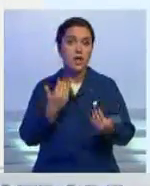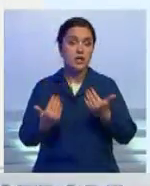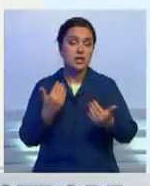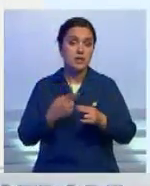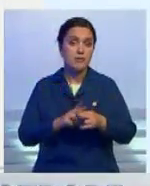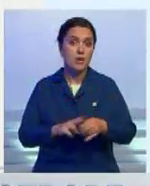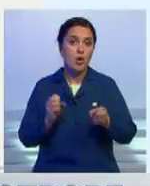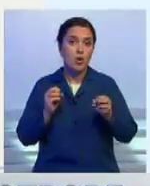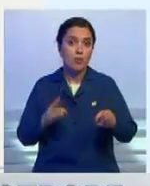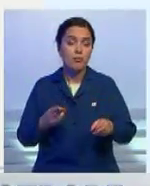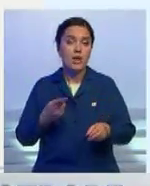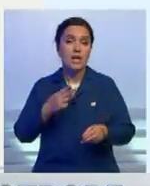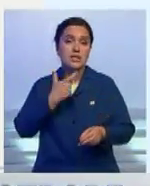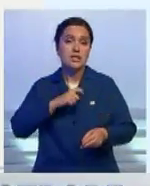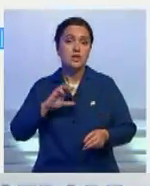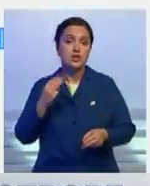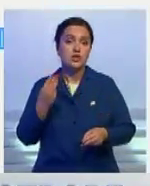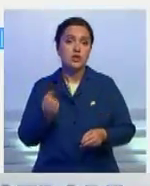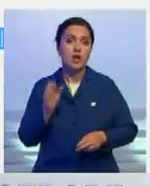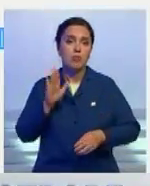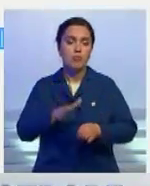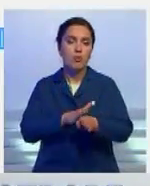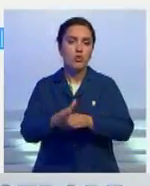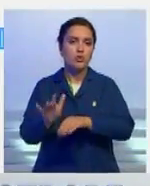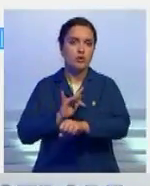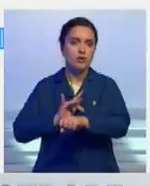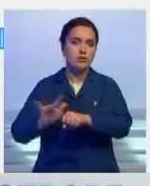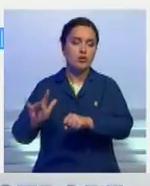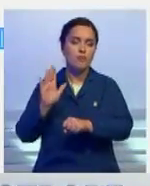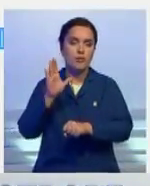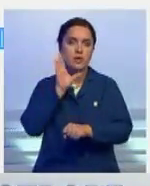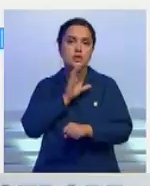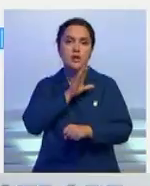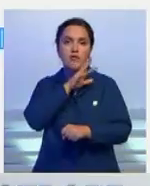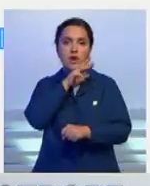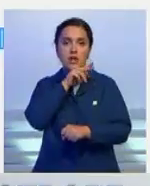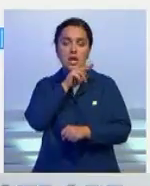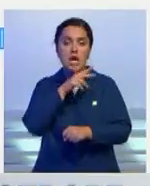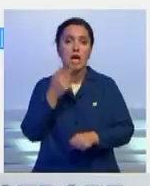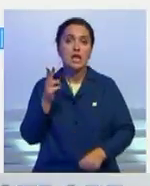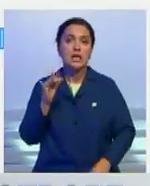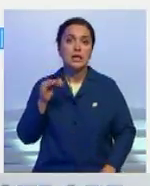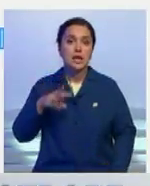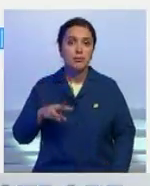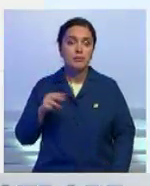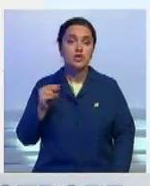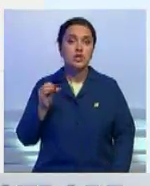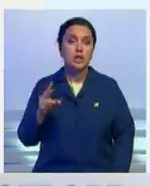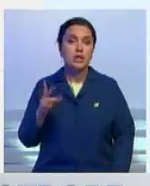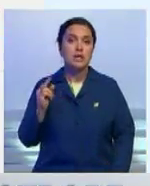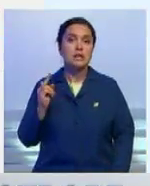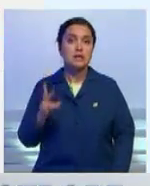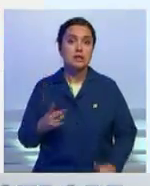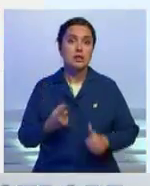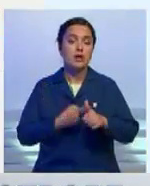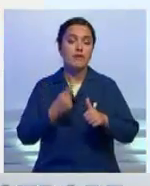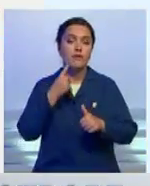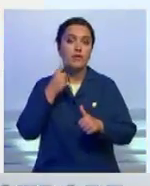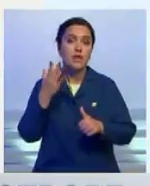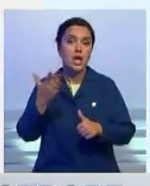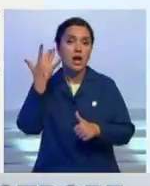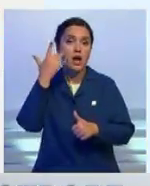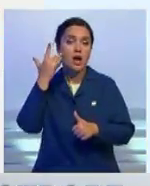себя и своих союзников Соединенным Штатам придется полностью уничтожить КНДР. Ким Чен Ын назвал речь американского